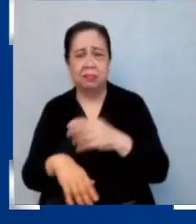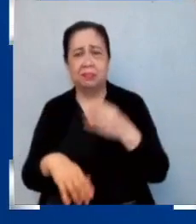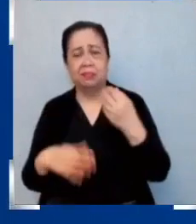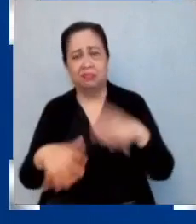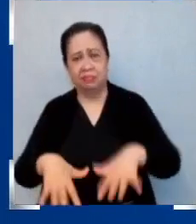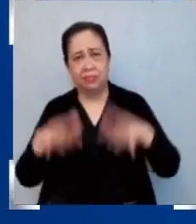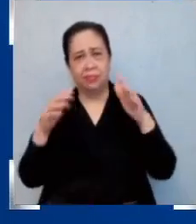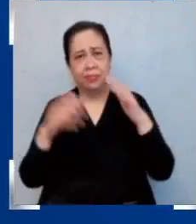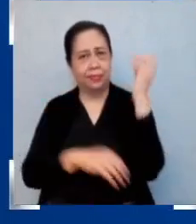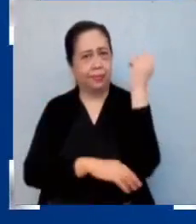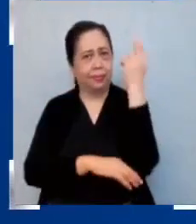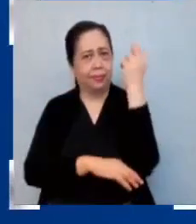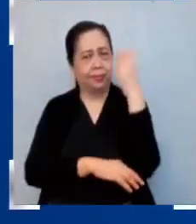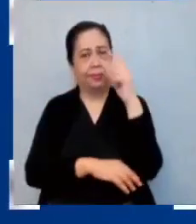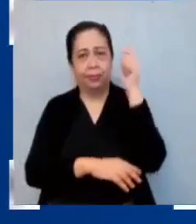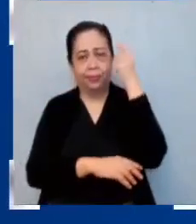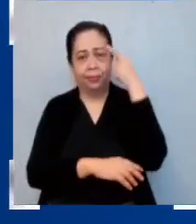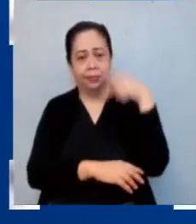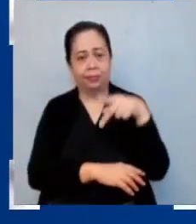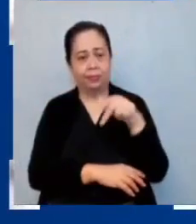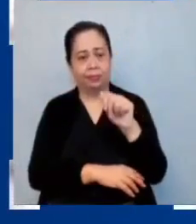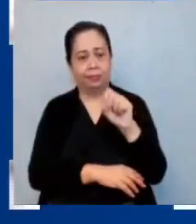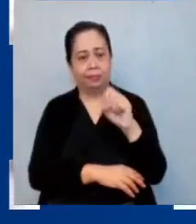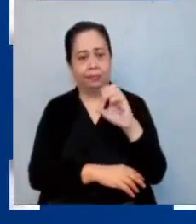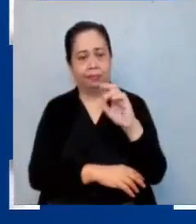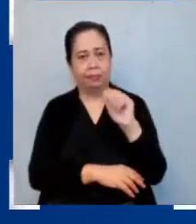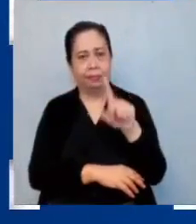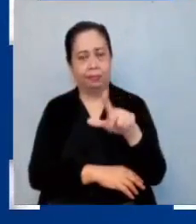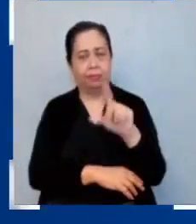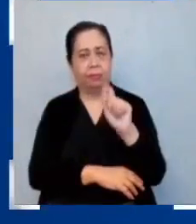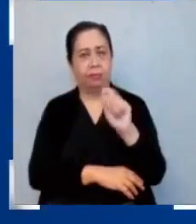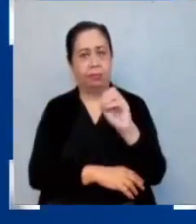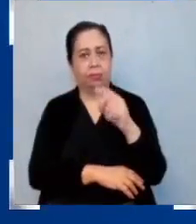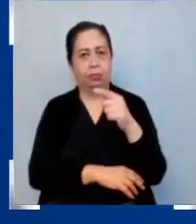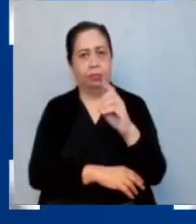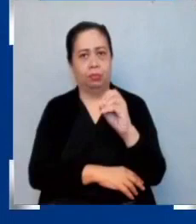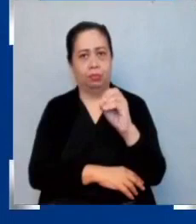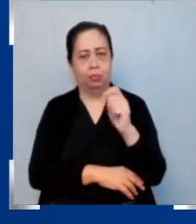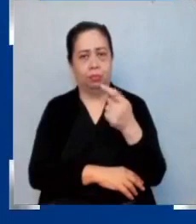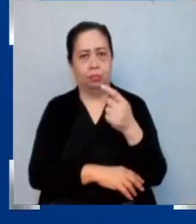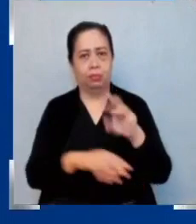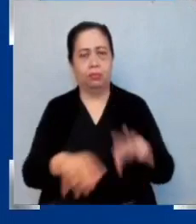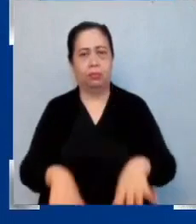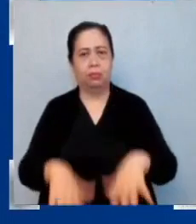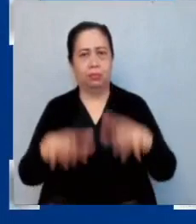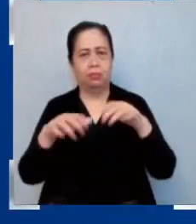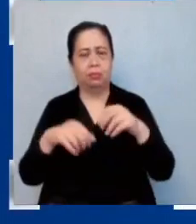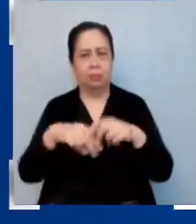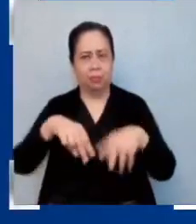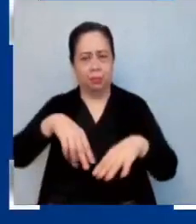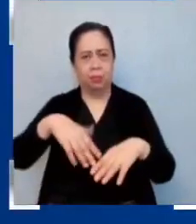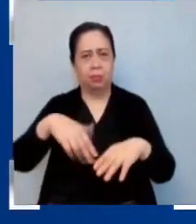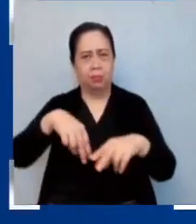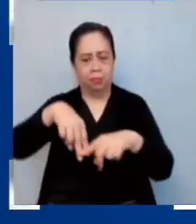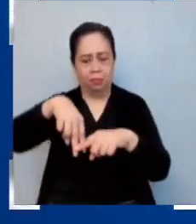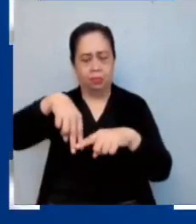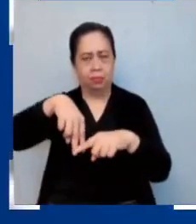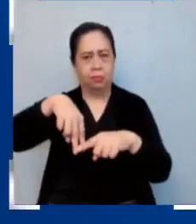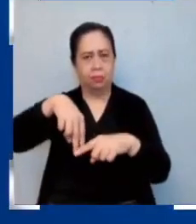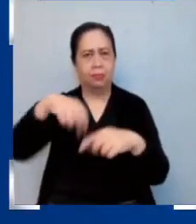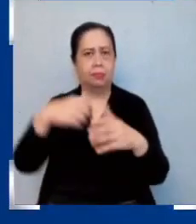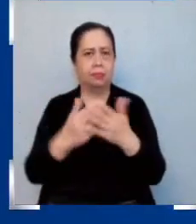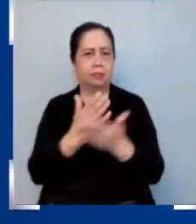bahaging ito ng Governor Pascual Avenue sa Barangay Tugatog, Malabon. Lampas na sa gutter ang baha. May ilang sasakyan pa nga